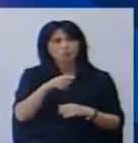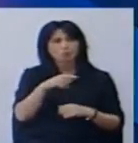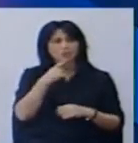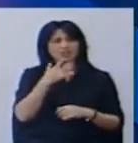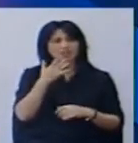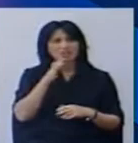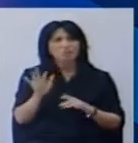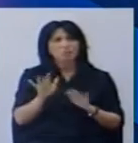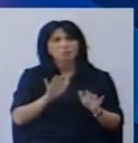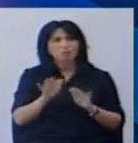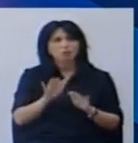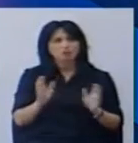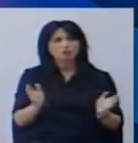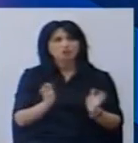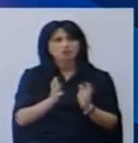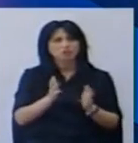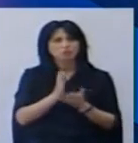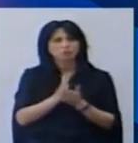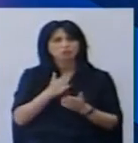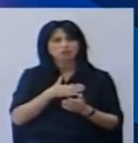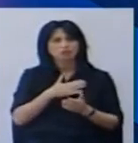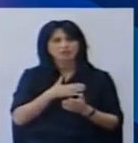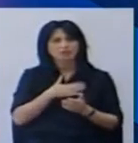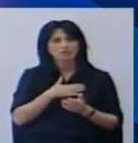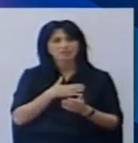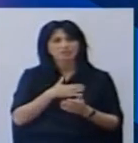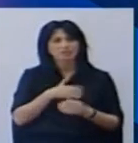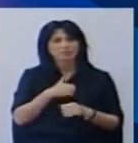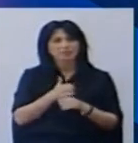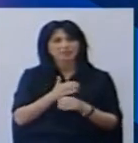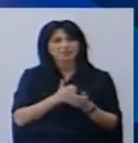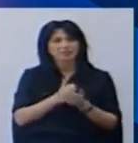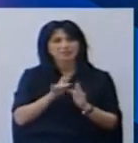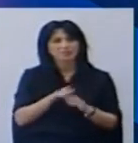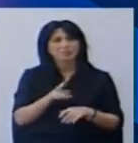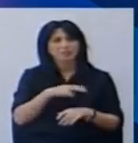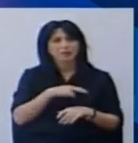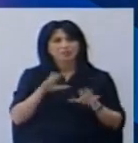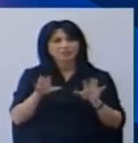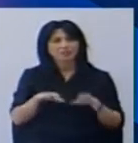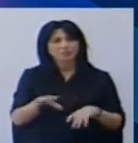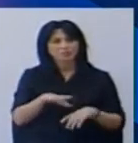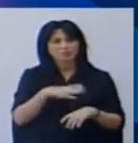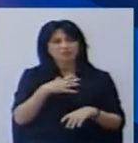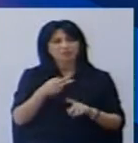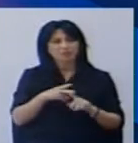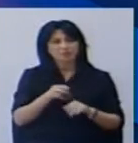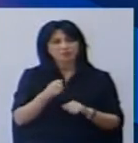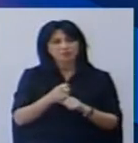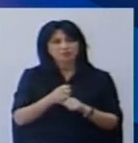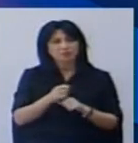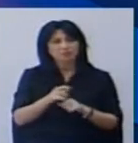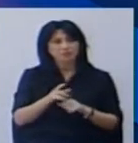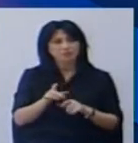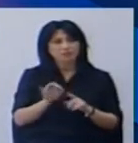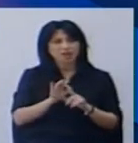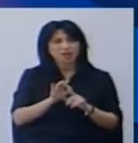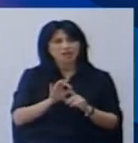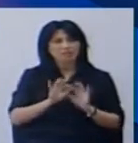რომ ნაციონალური მოძრაობის შენარჩუნება არის ჩვენი, ასე ვთქვათ, პრესტიჟის საქმე, მაშინ პარლამენტის თავმჯდომარე იყოს. ამ ძალიან გააღიზიანა